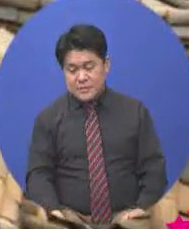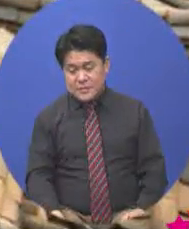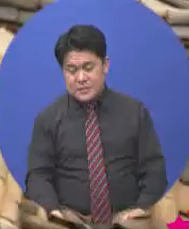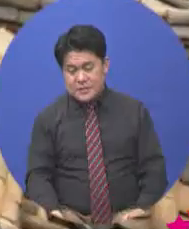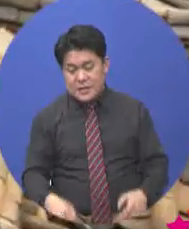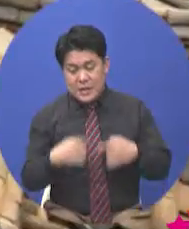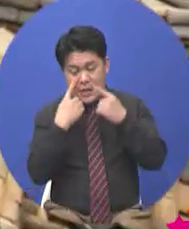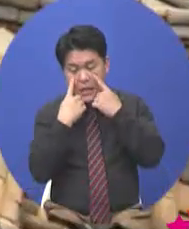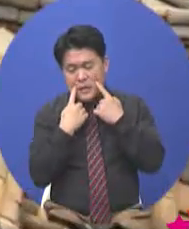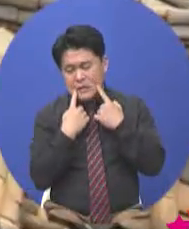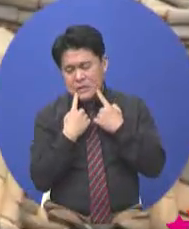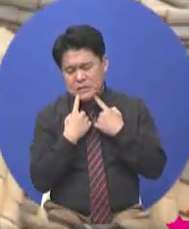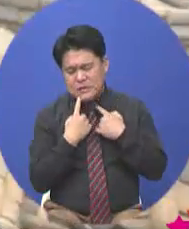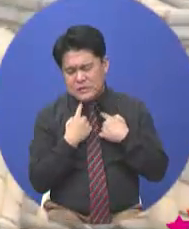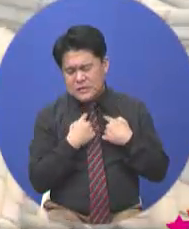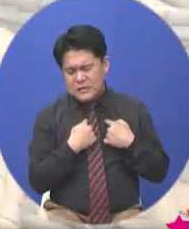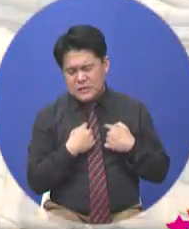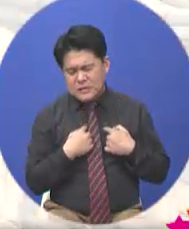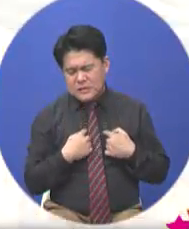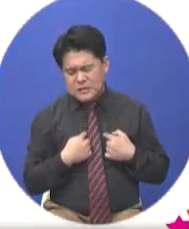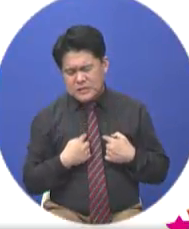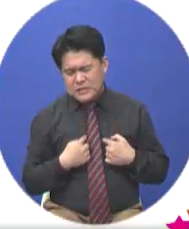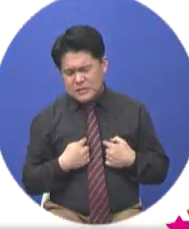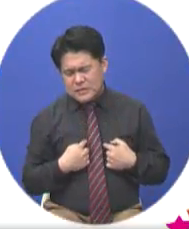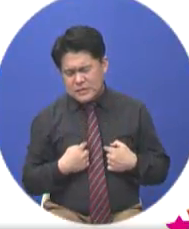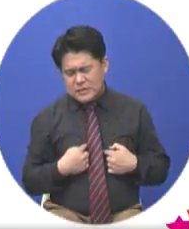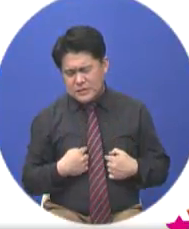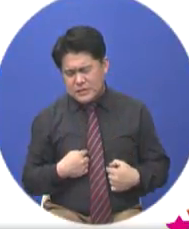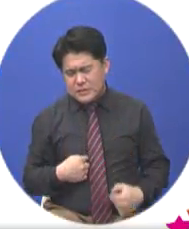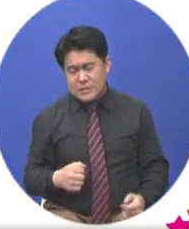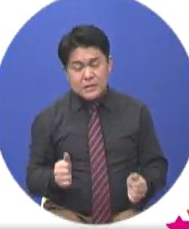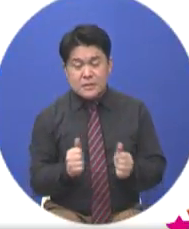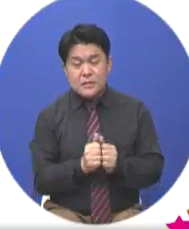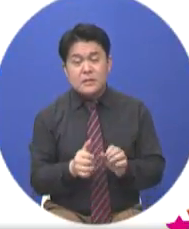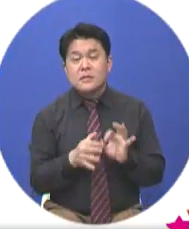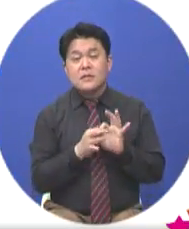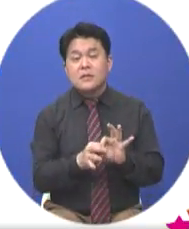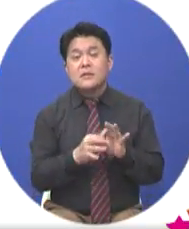가슴에 젖어드는 남자